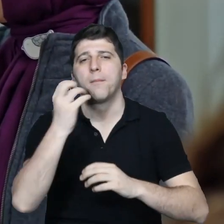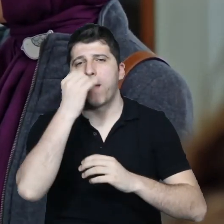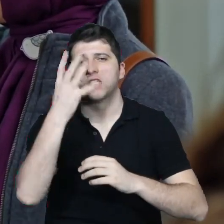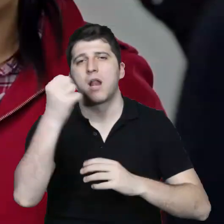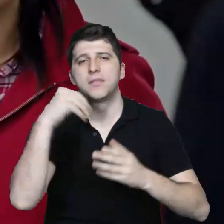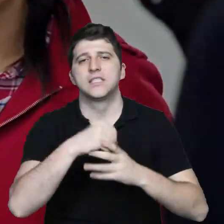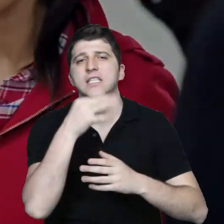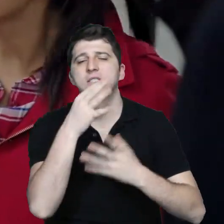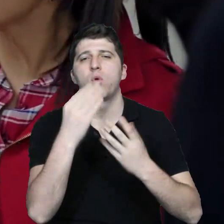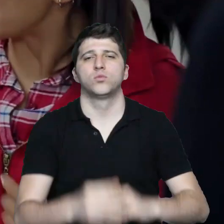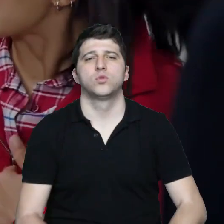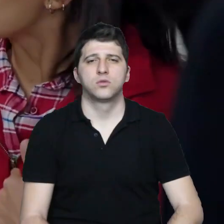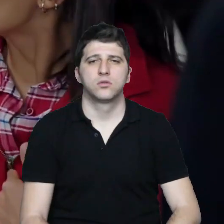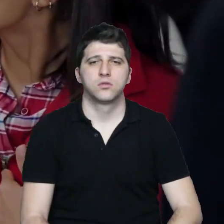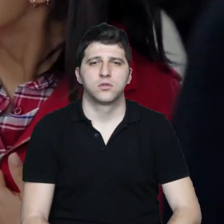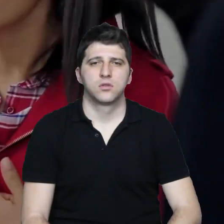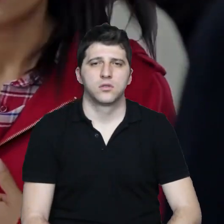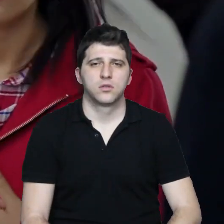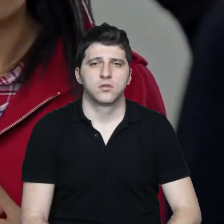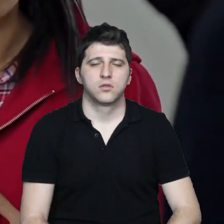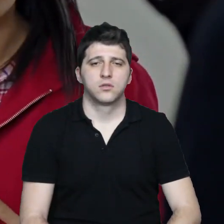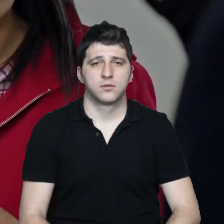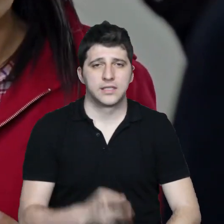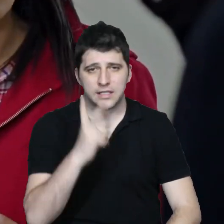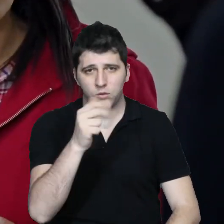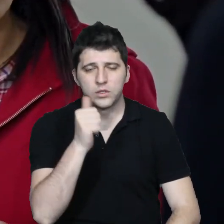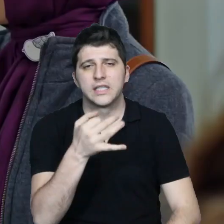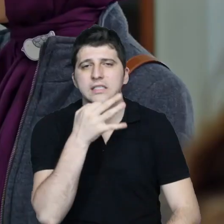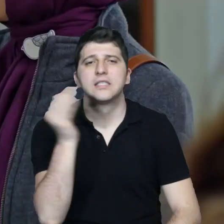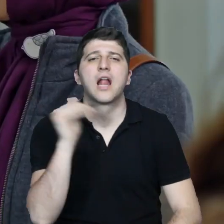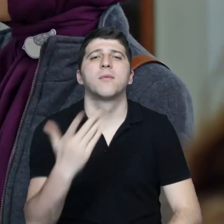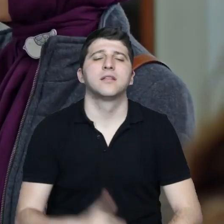için izin çıkartmış. Zaten iki gündür izinli.